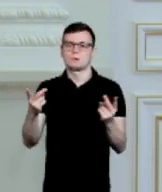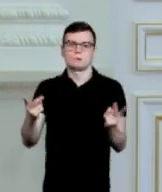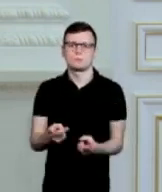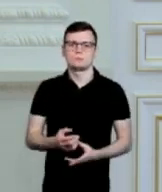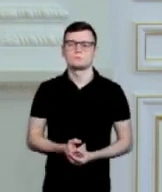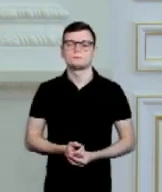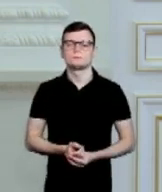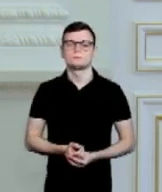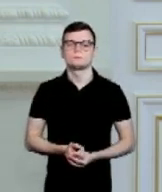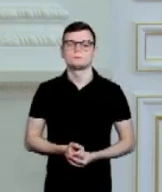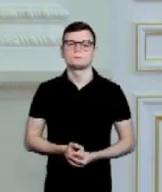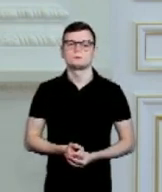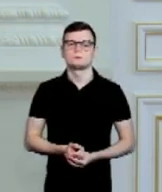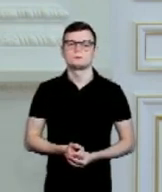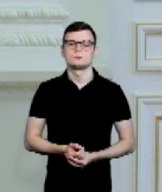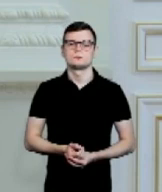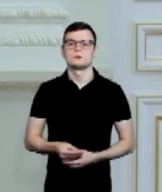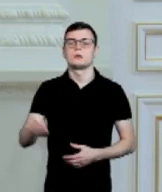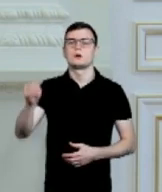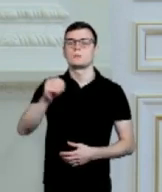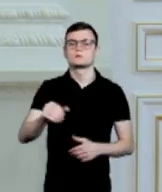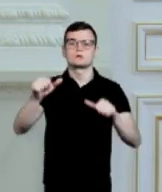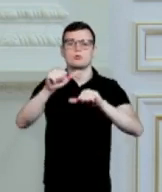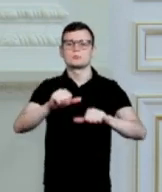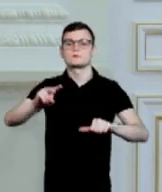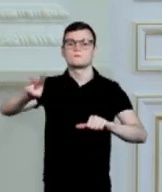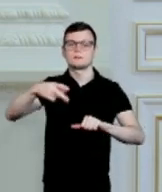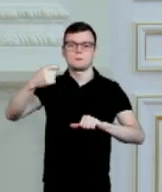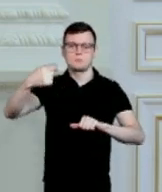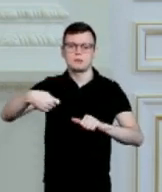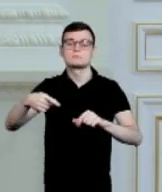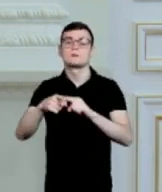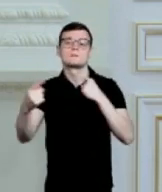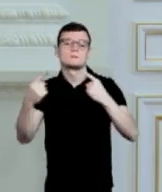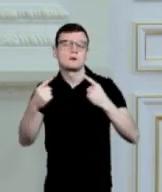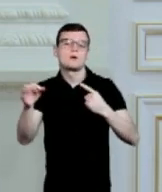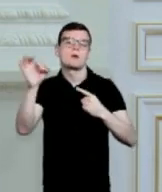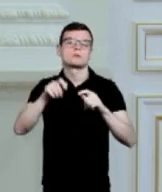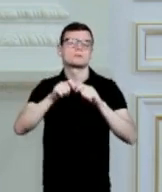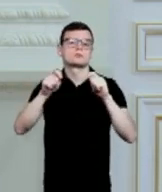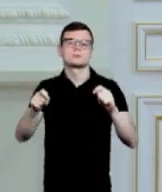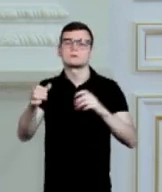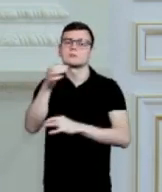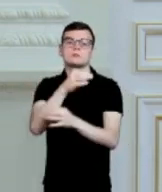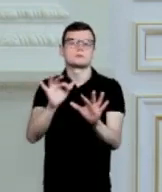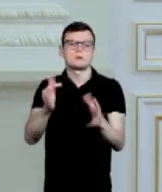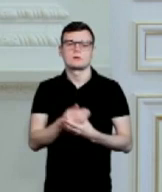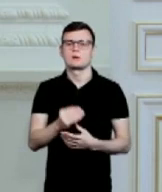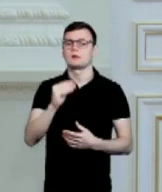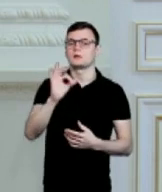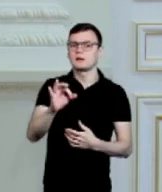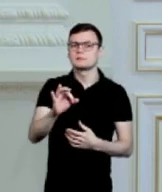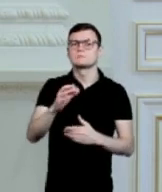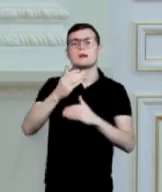reikia. Su Europos komisijos viceprezidentu aptarėme ir prasidėjusias diskusijas dėl ES daugiametės